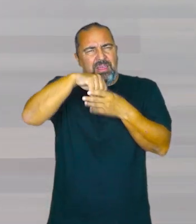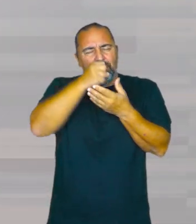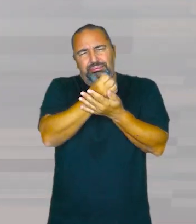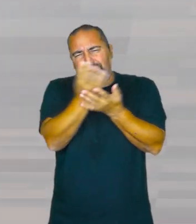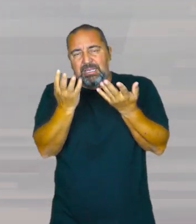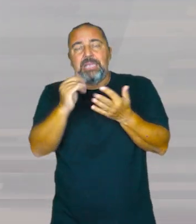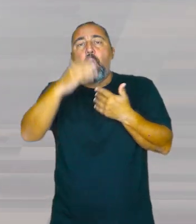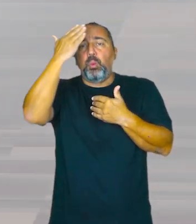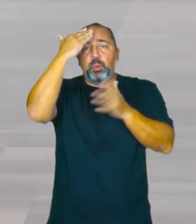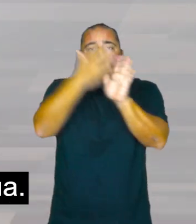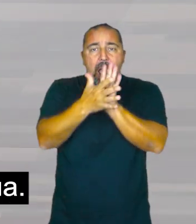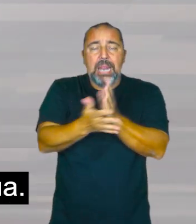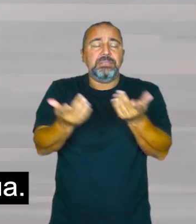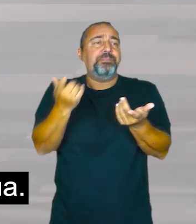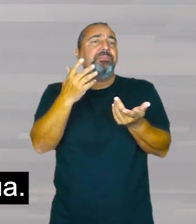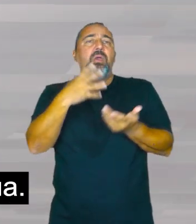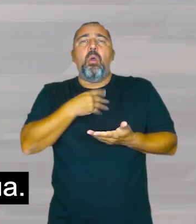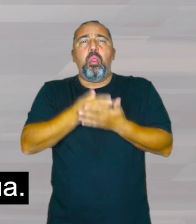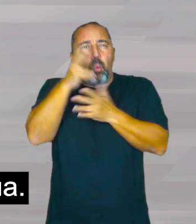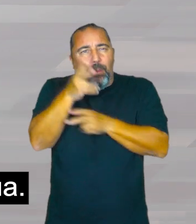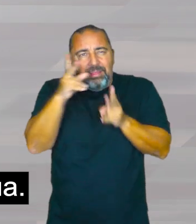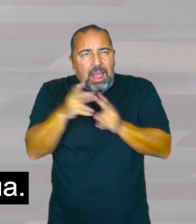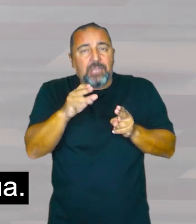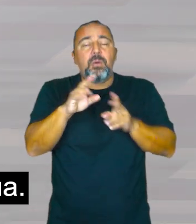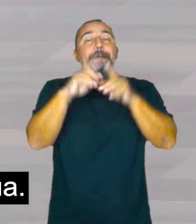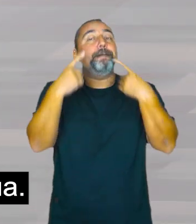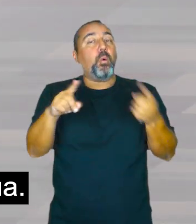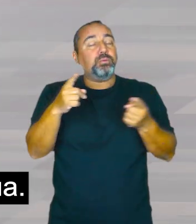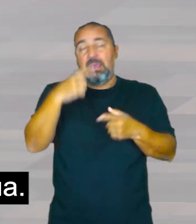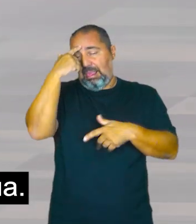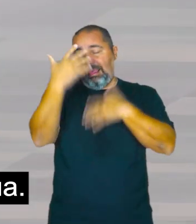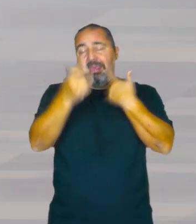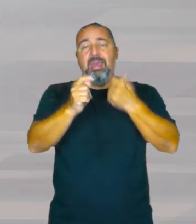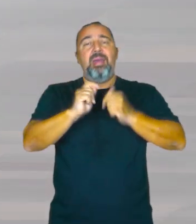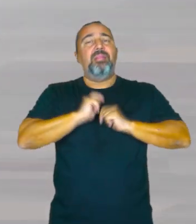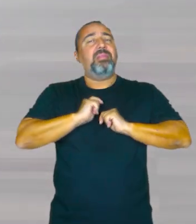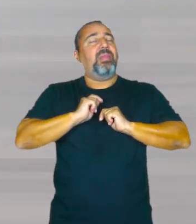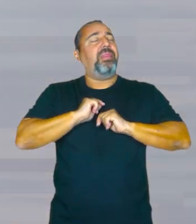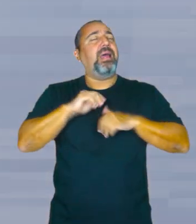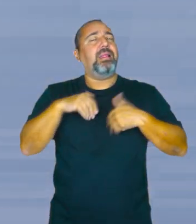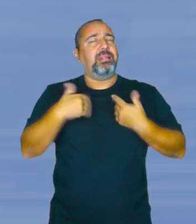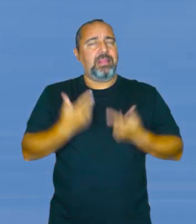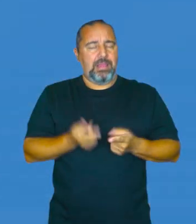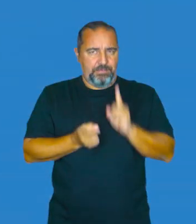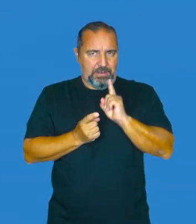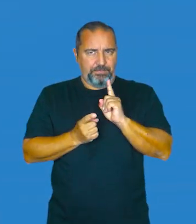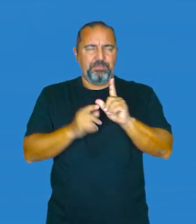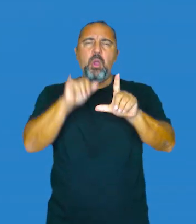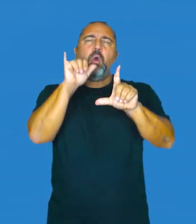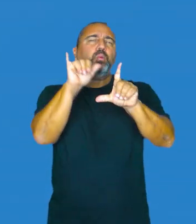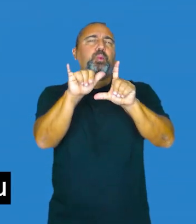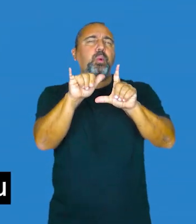eskaintzen dituelako, tutorialak eta dokumentalak, musika eta entretenimendua. Nola funtzionatzen